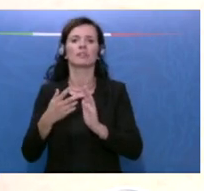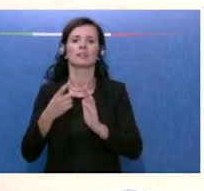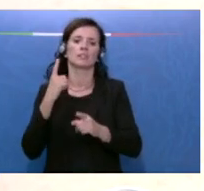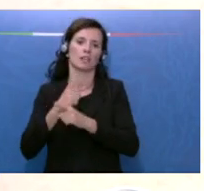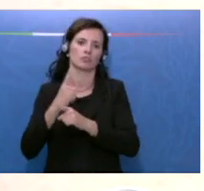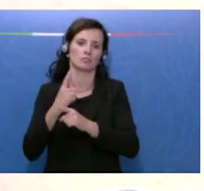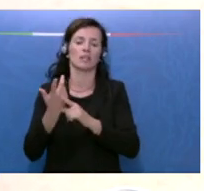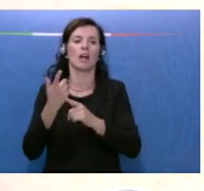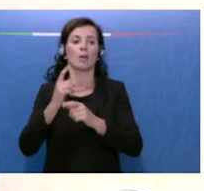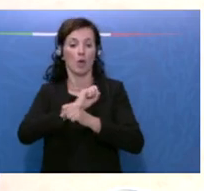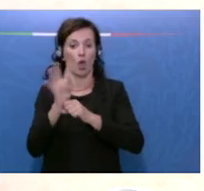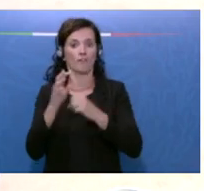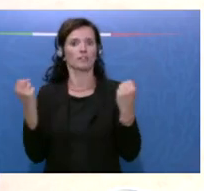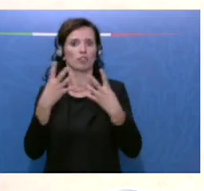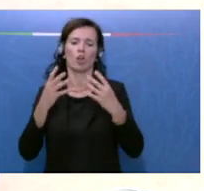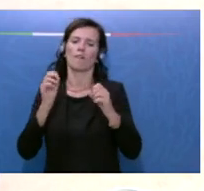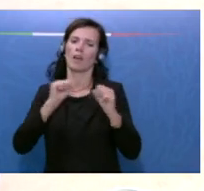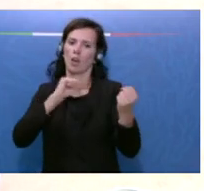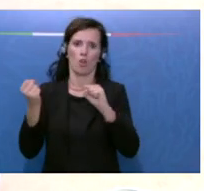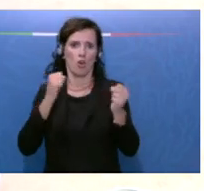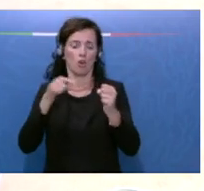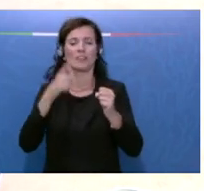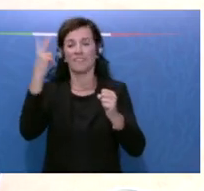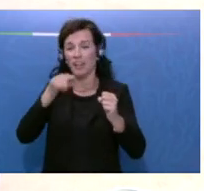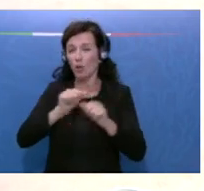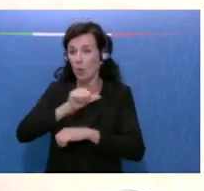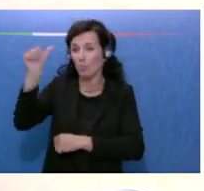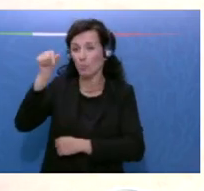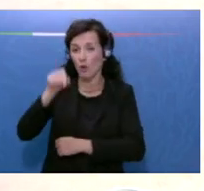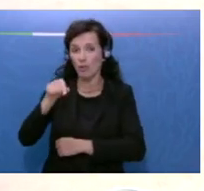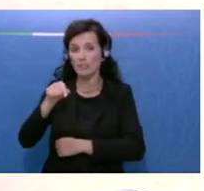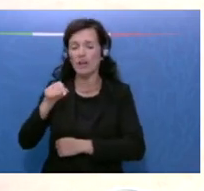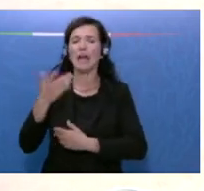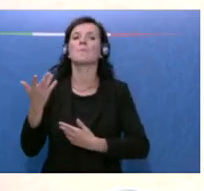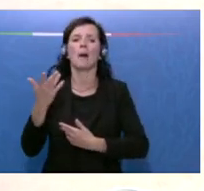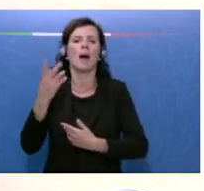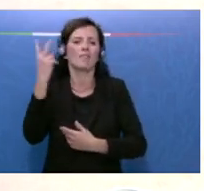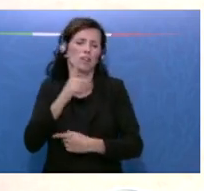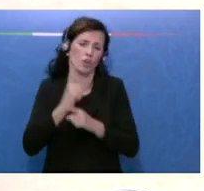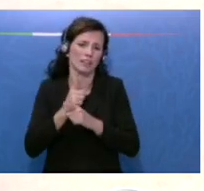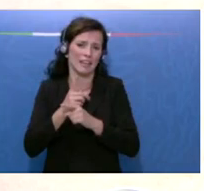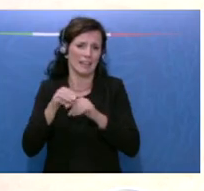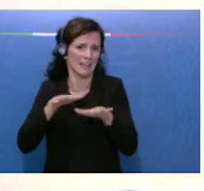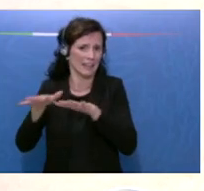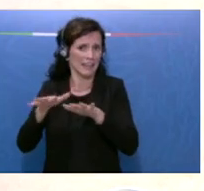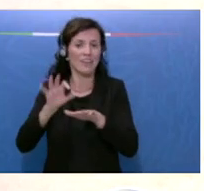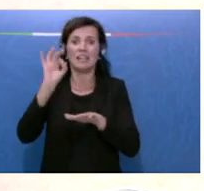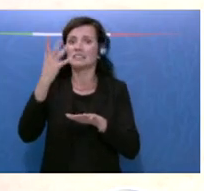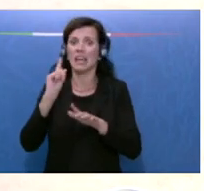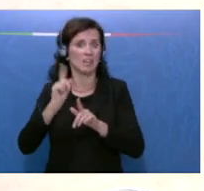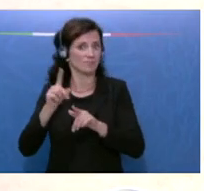19 non è una priorità immediata ma di nuovo se non si fa nulla questo aggraverà la